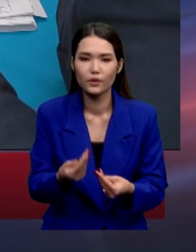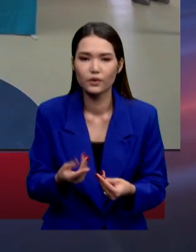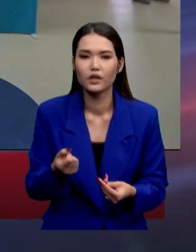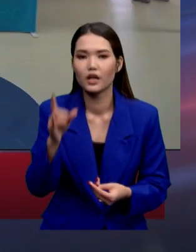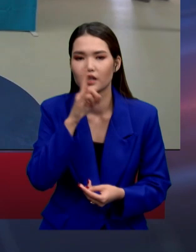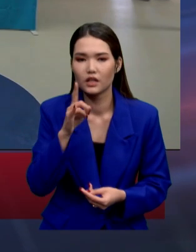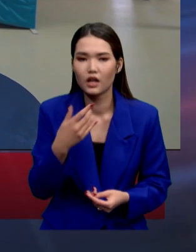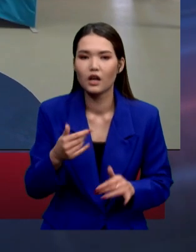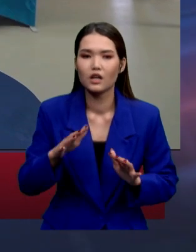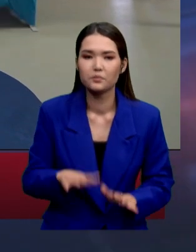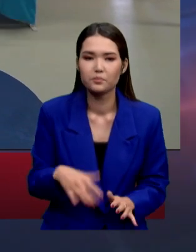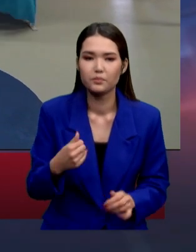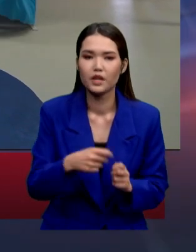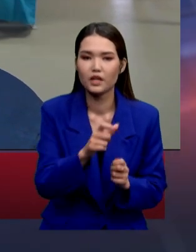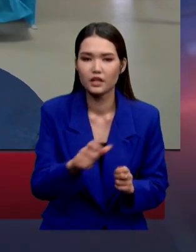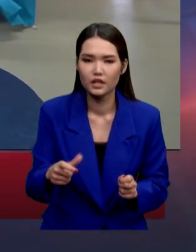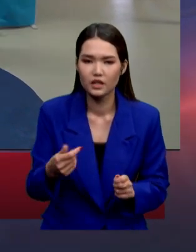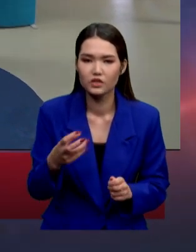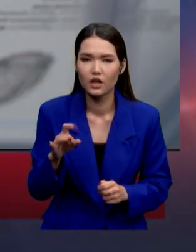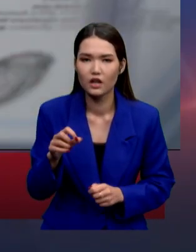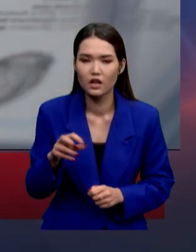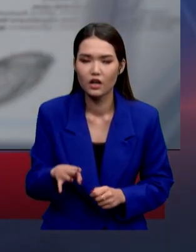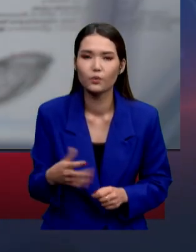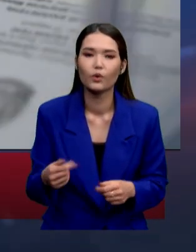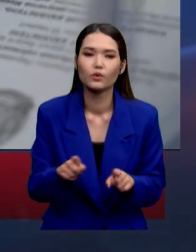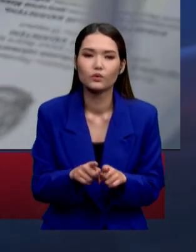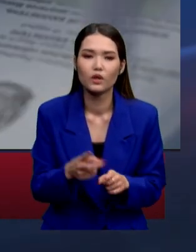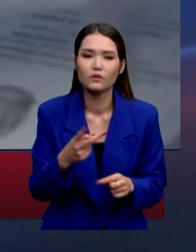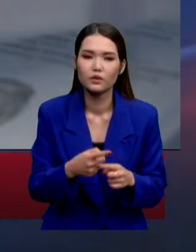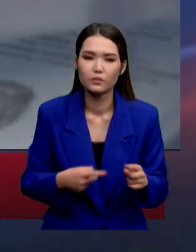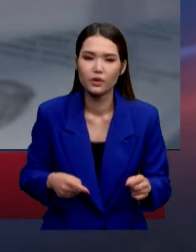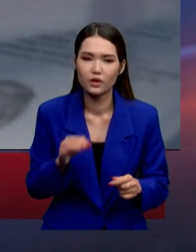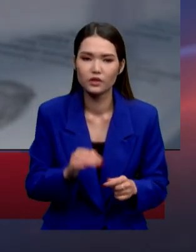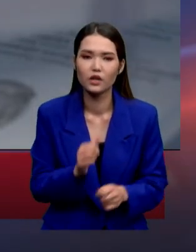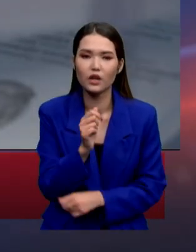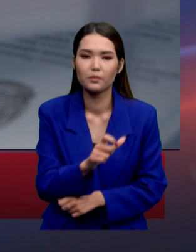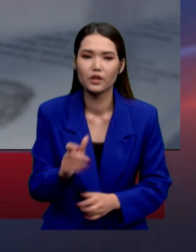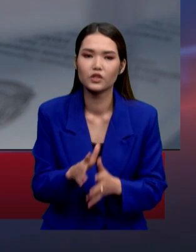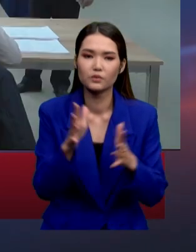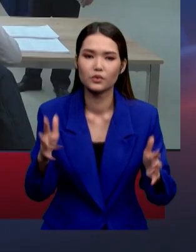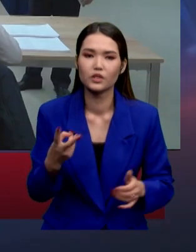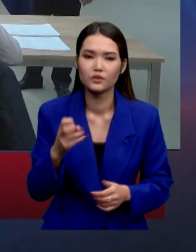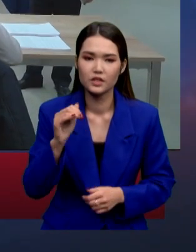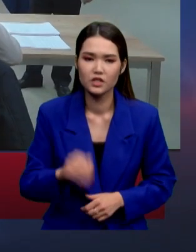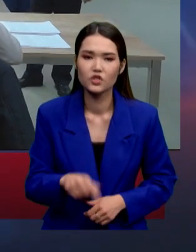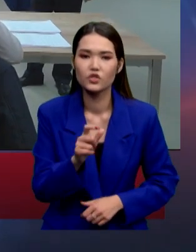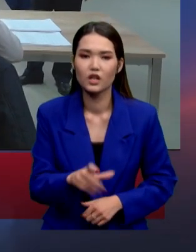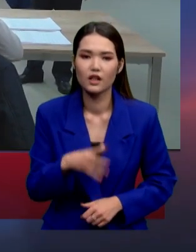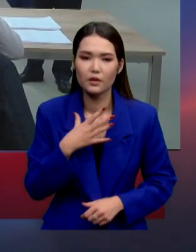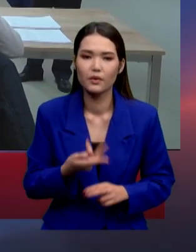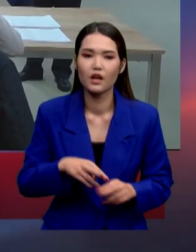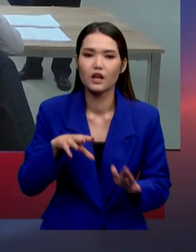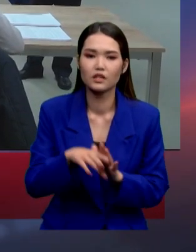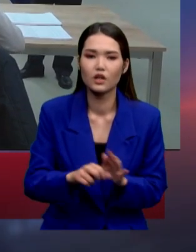нефтяных месторождениях Тенгиз и Кашаган. Всего в Атырауской области вахтовым методом работают свыше 20 тысяч человек. Из них